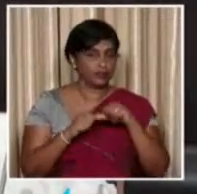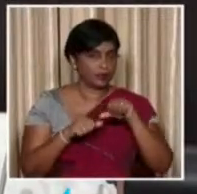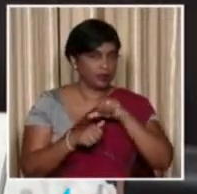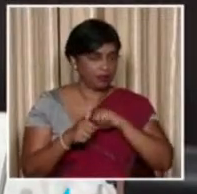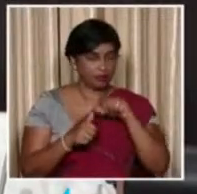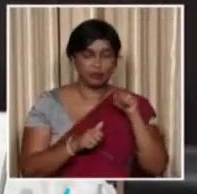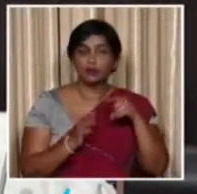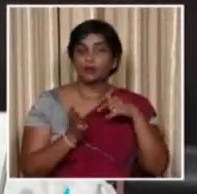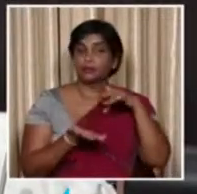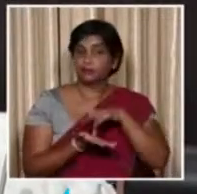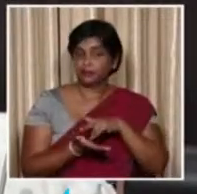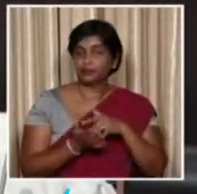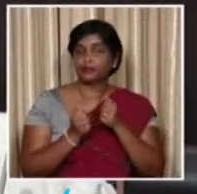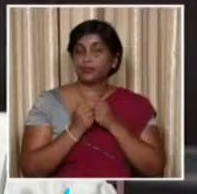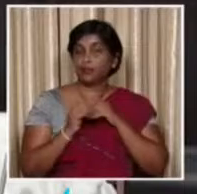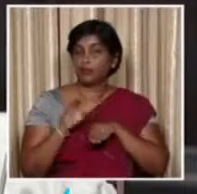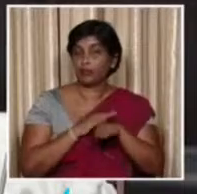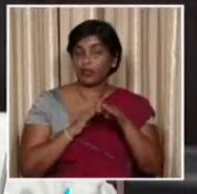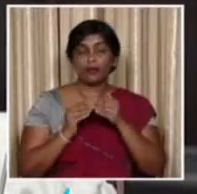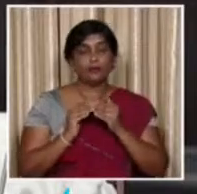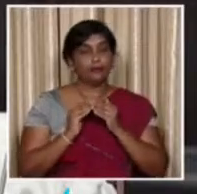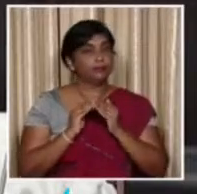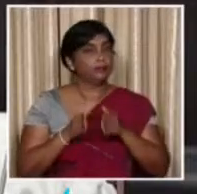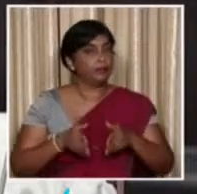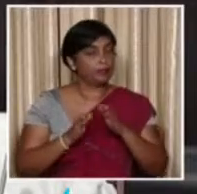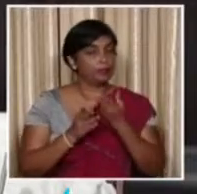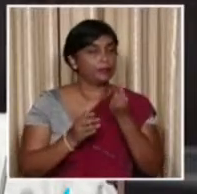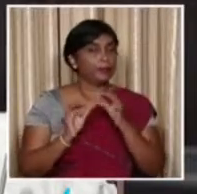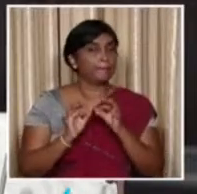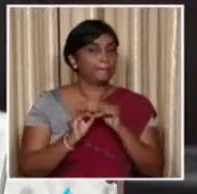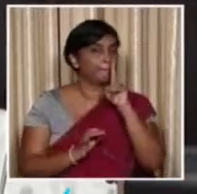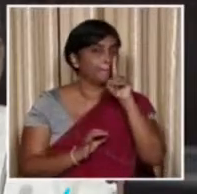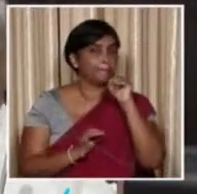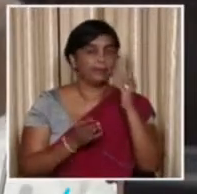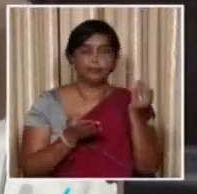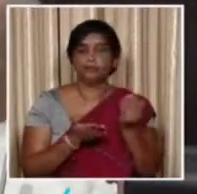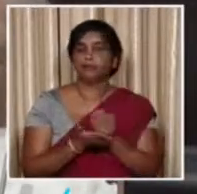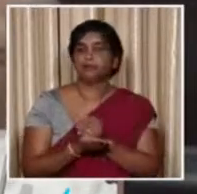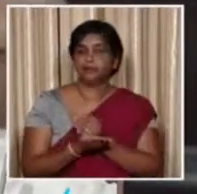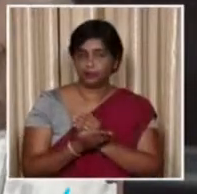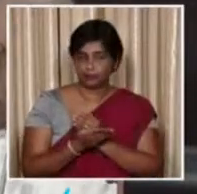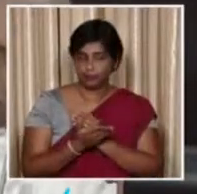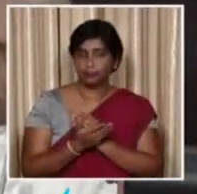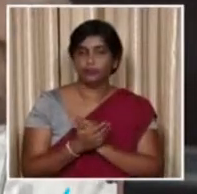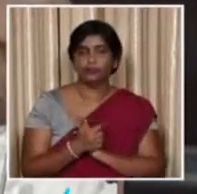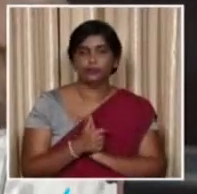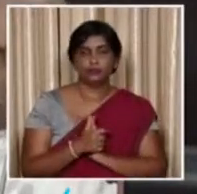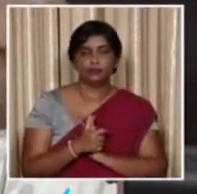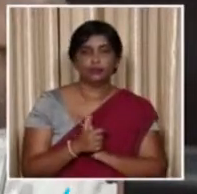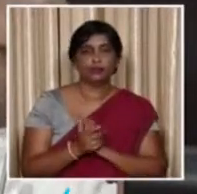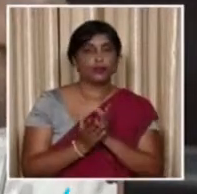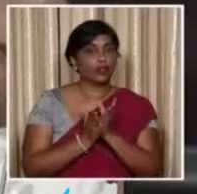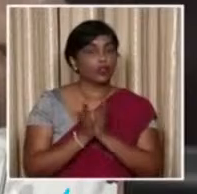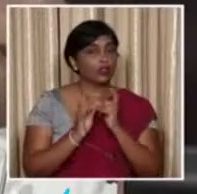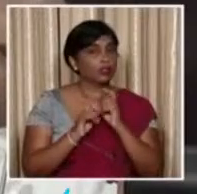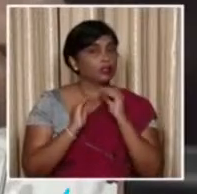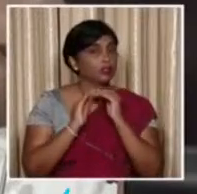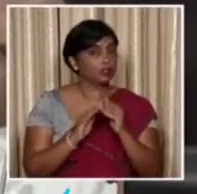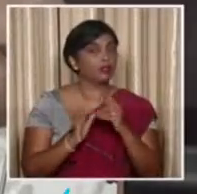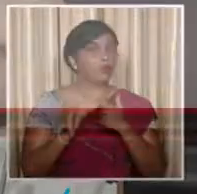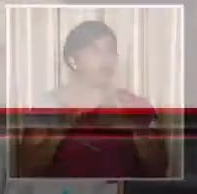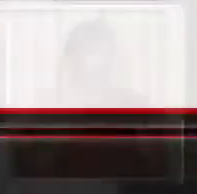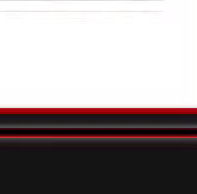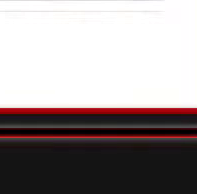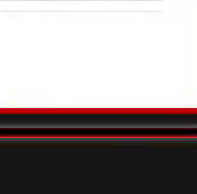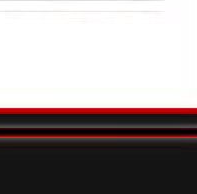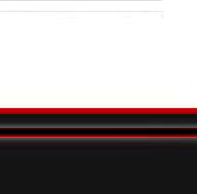මේ මධ්‍යස්ථානයේ ප්‍රවේශ මාර්ග සංවර්ධනයට රුපියල් බිලියන 1.5ක් ලබා දෙනවා. දුම්රිය දෙපාර්තමේන්තුව මගින් අනුරාධපුර